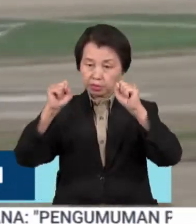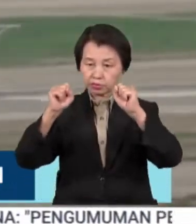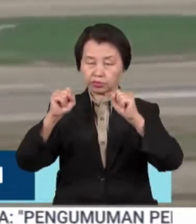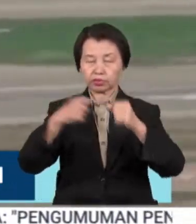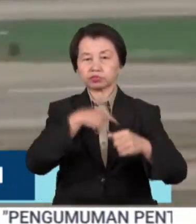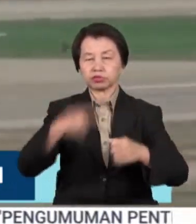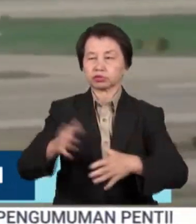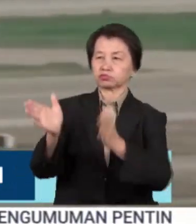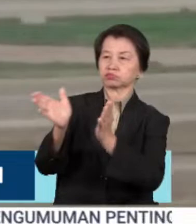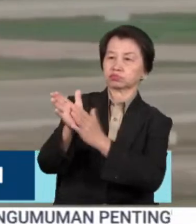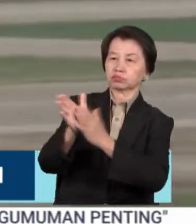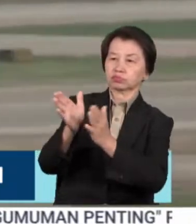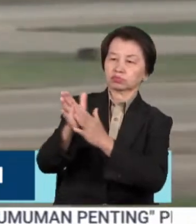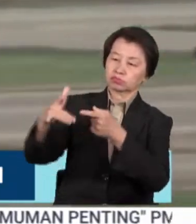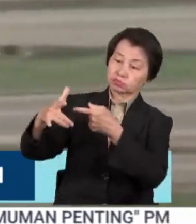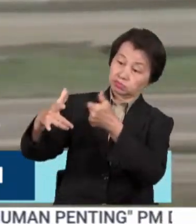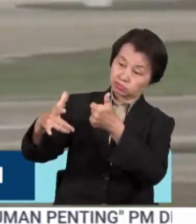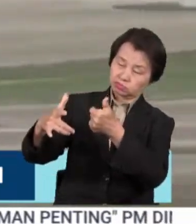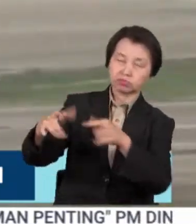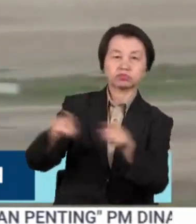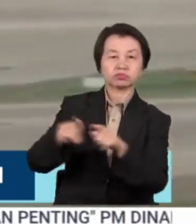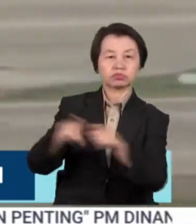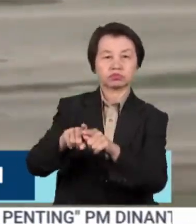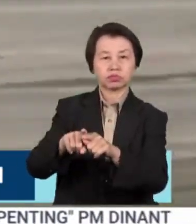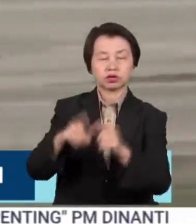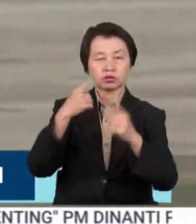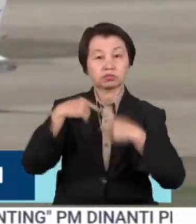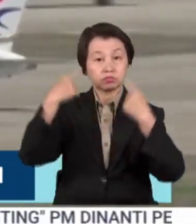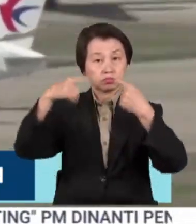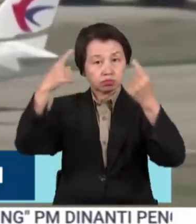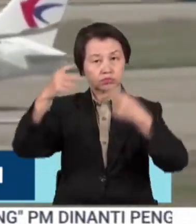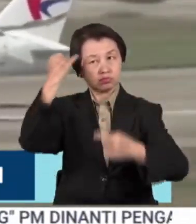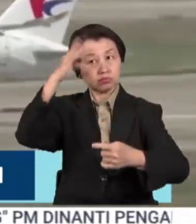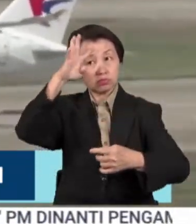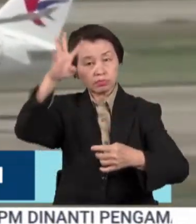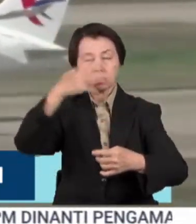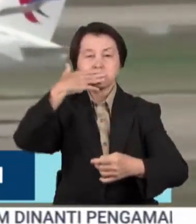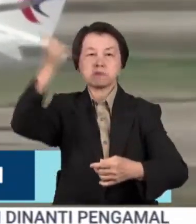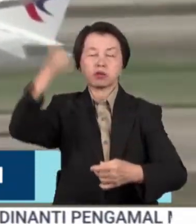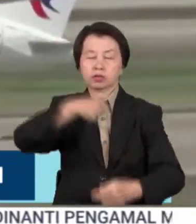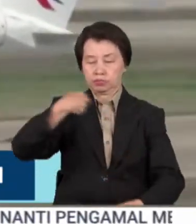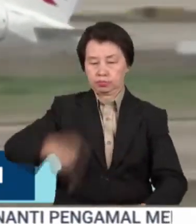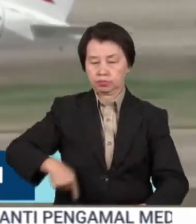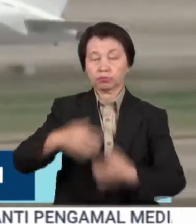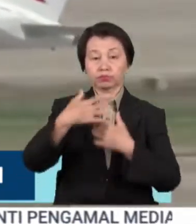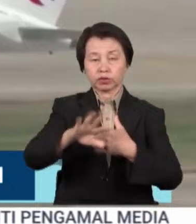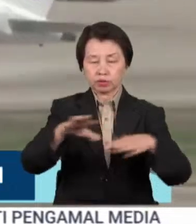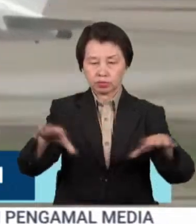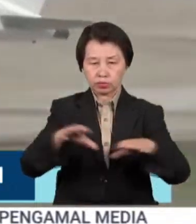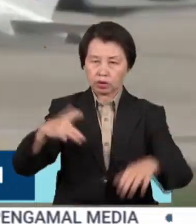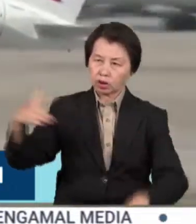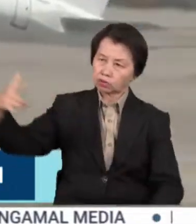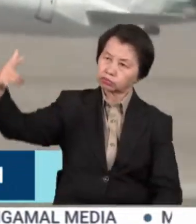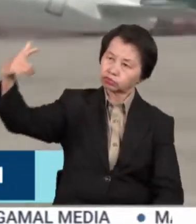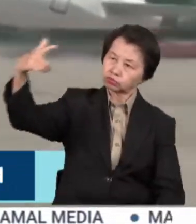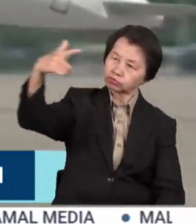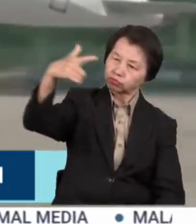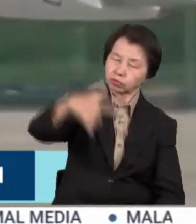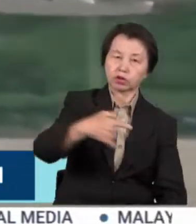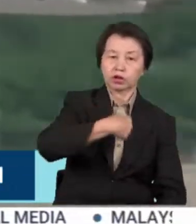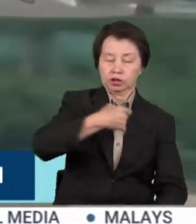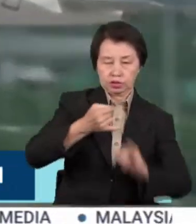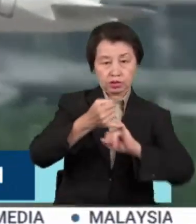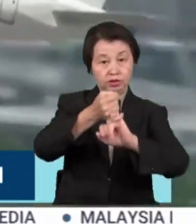Jinping yang turut menyifatkannya sebagai antara pencapaian inovatif terbaik China. Selepas melakukan penerbangan dua hala,